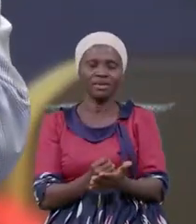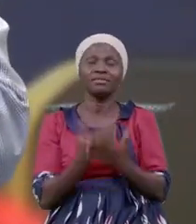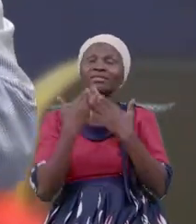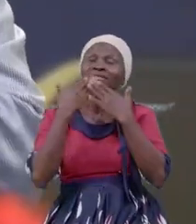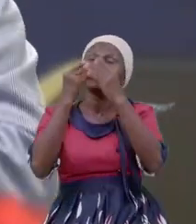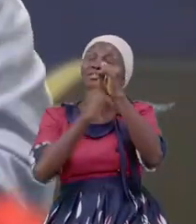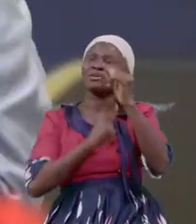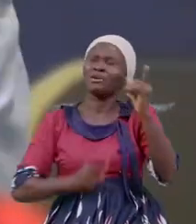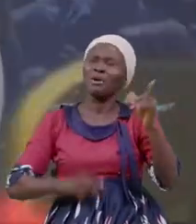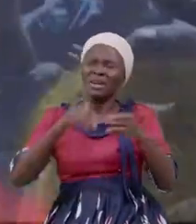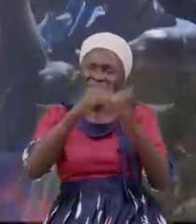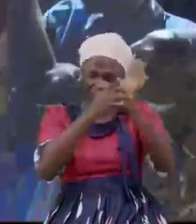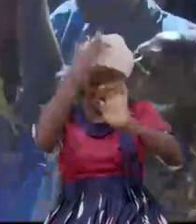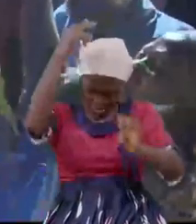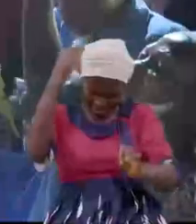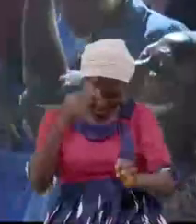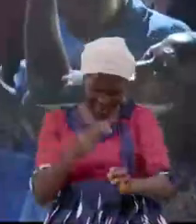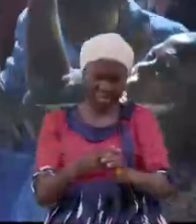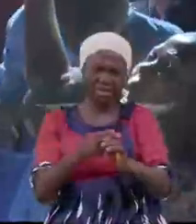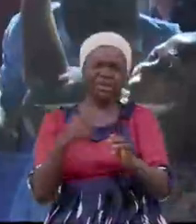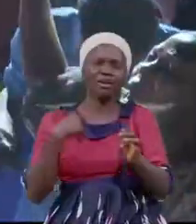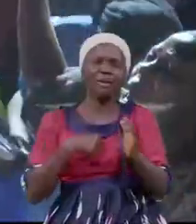nom de Jésus nous prions